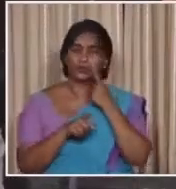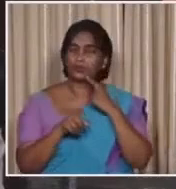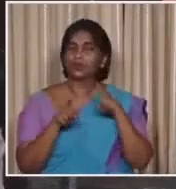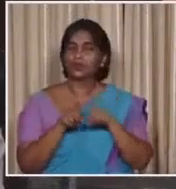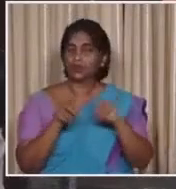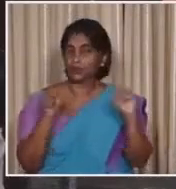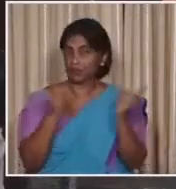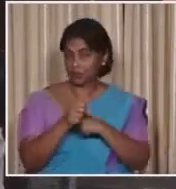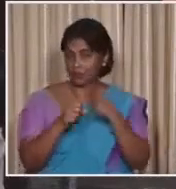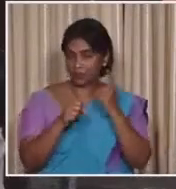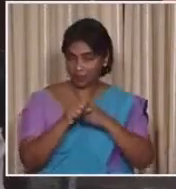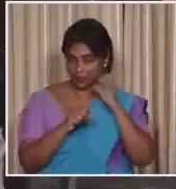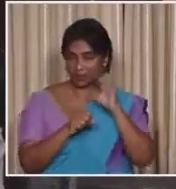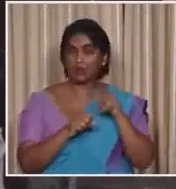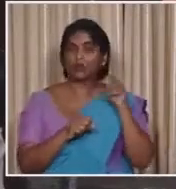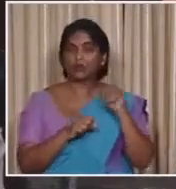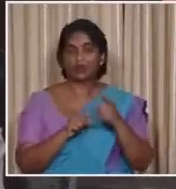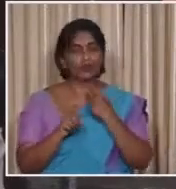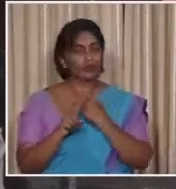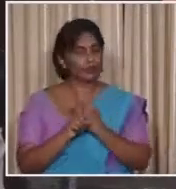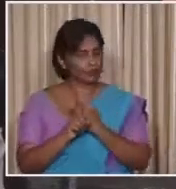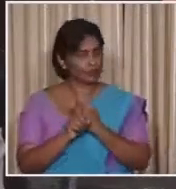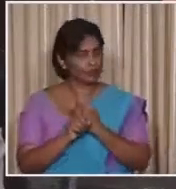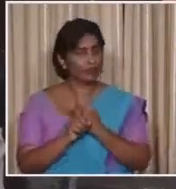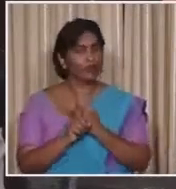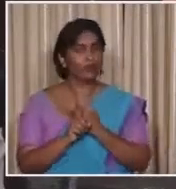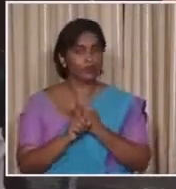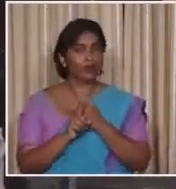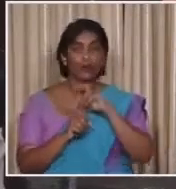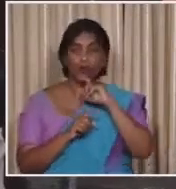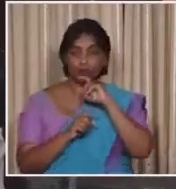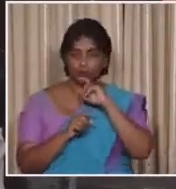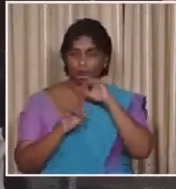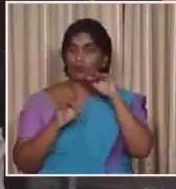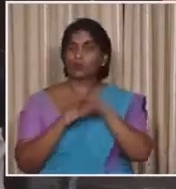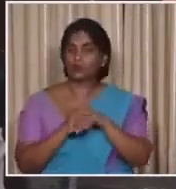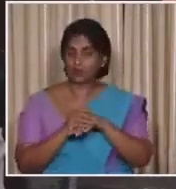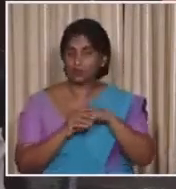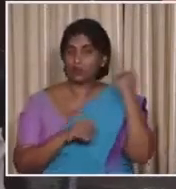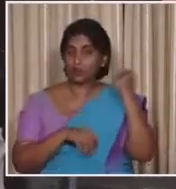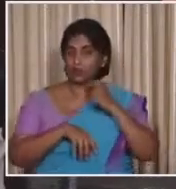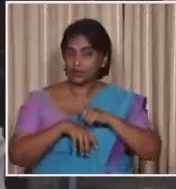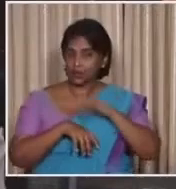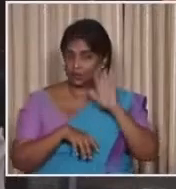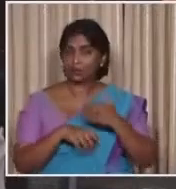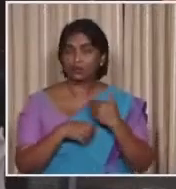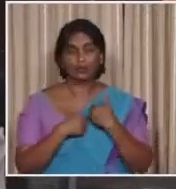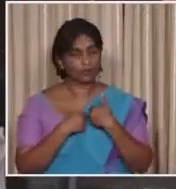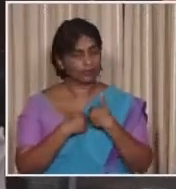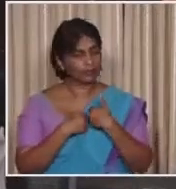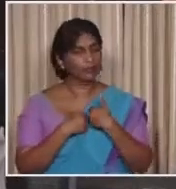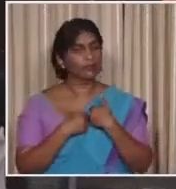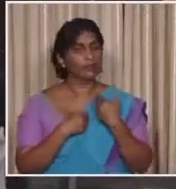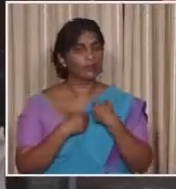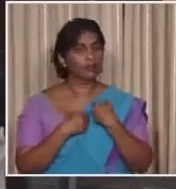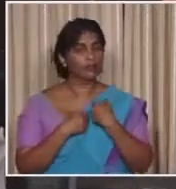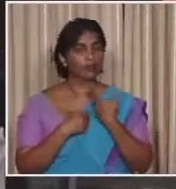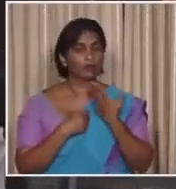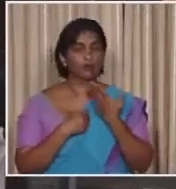าร์กลโกรุขุตติมันีเยาวรกลนีดีมันรัติเลยอุเรยาจัมบูดูเอ็นักทุกตันเดนหุรกินดีร์กลอันเด